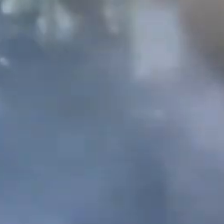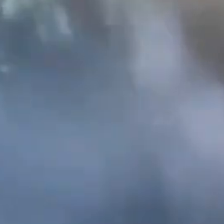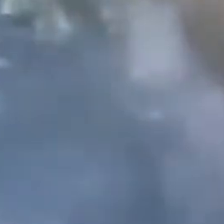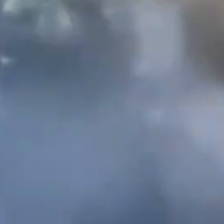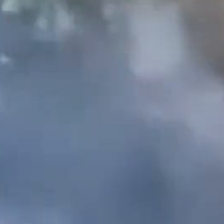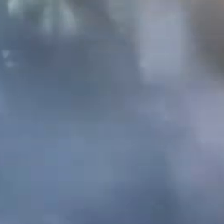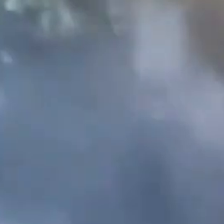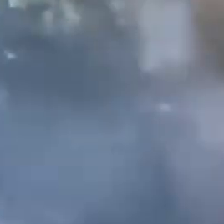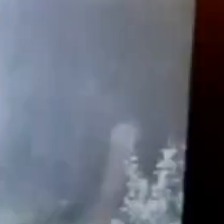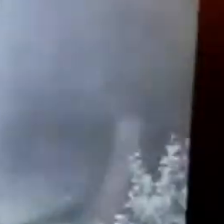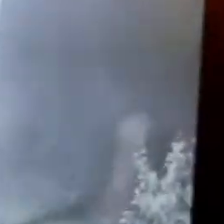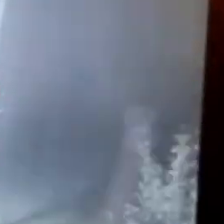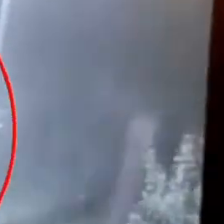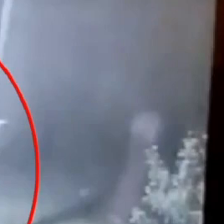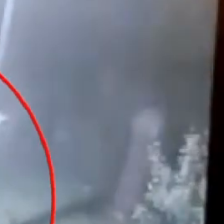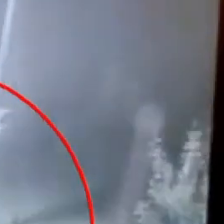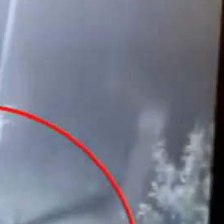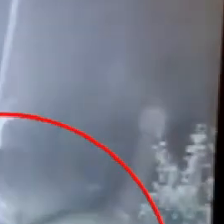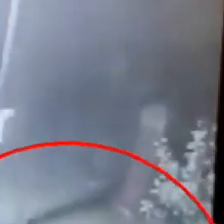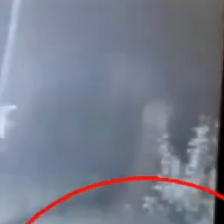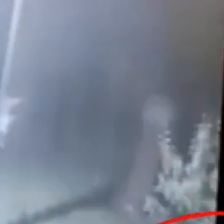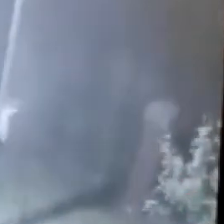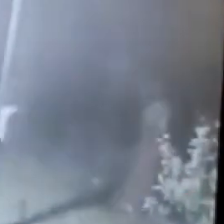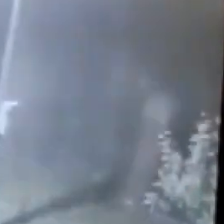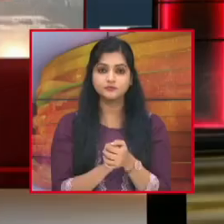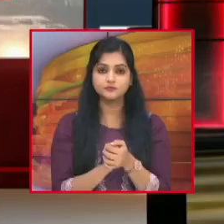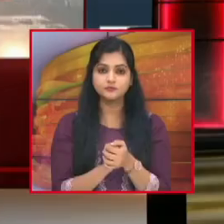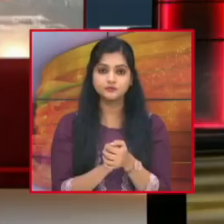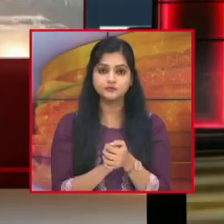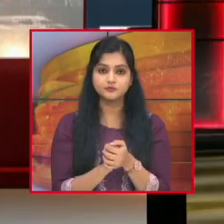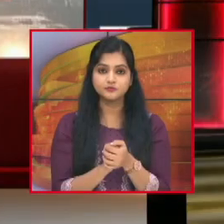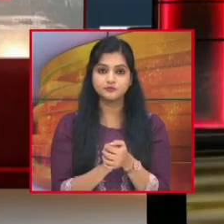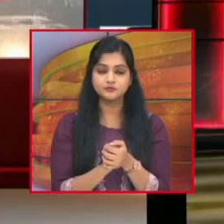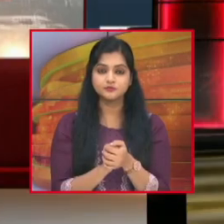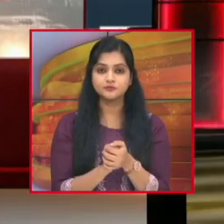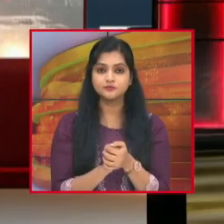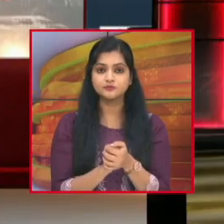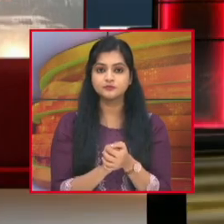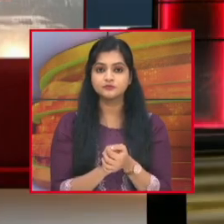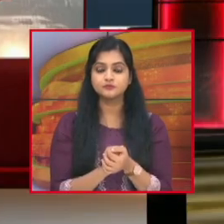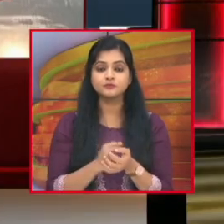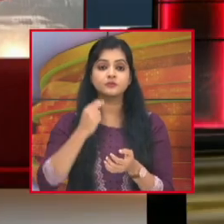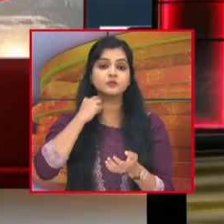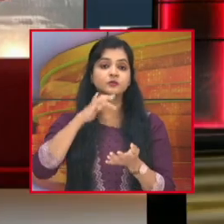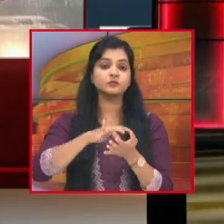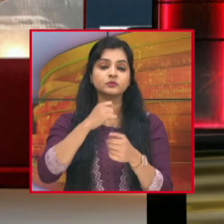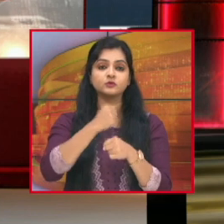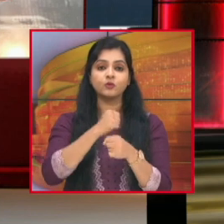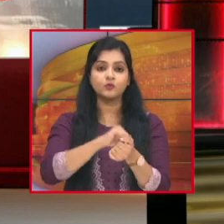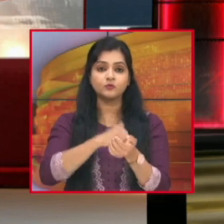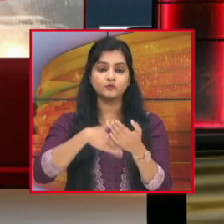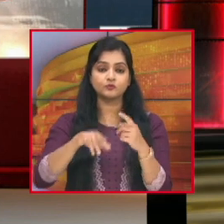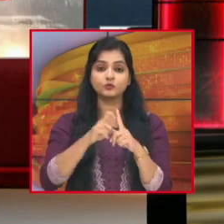ആ സംഭവം പോലീസ് വിശദമായി അന്വേഷിച്ചു വരികയാണ്. പ്രവിത, ശരി. ഷഫീദ് റാവുത്താണ് വിവരങ്ങൾ നൽകിയത്. തിരുവനന്തപുരം ജനറൽ